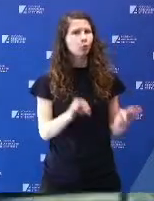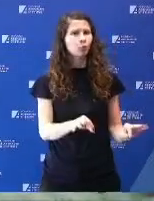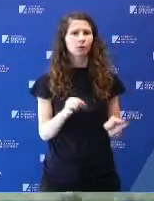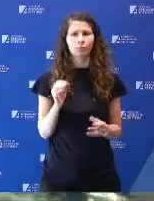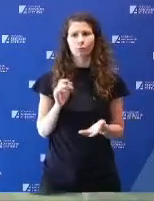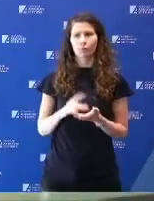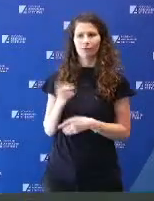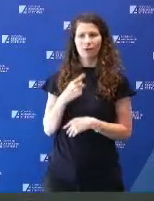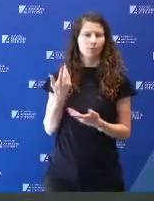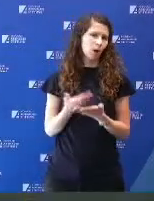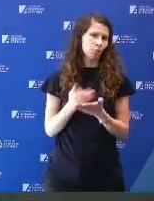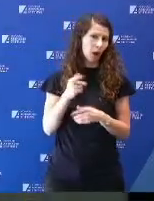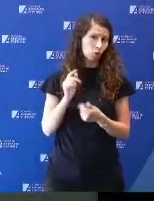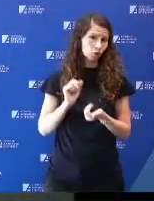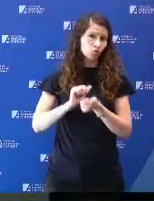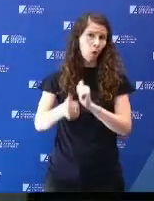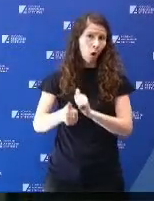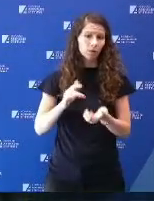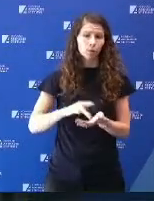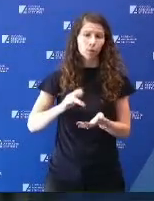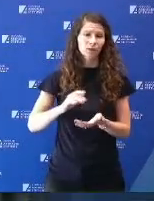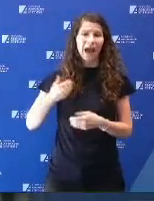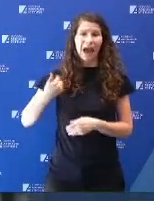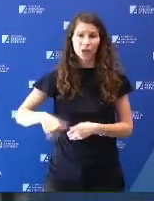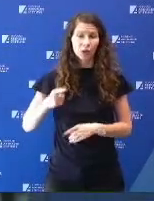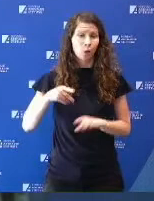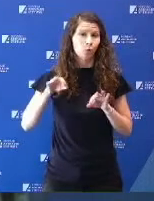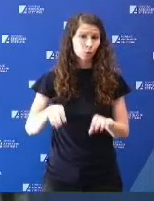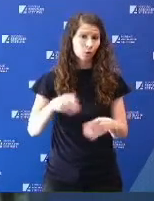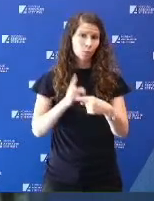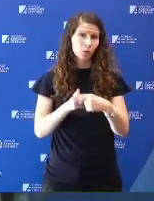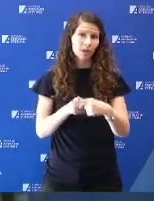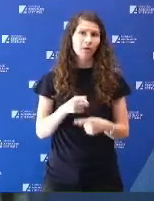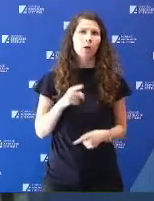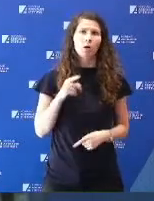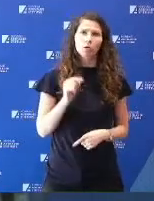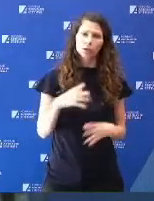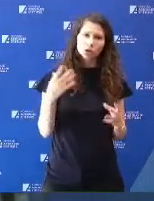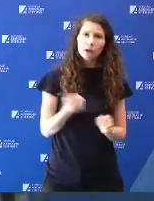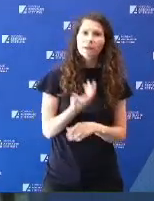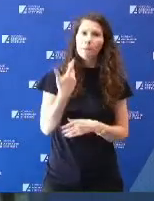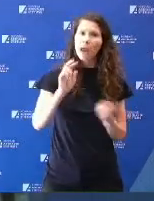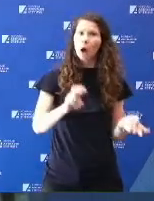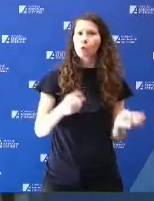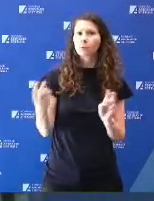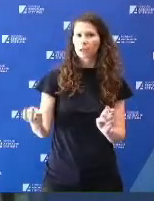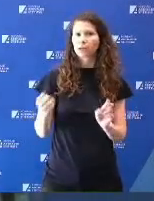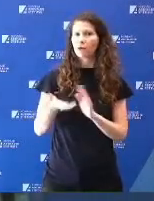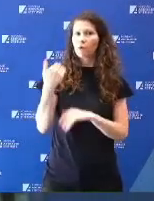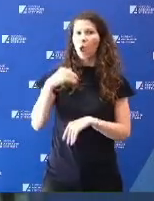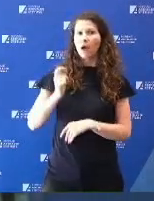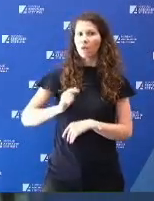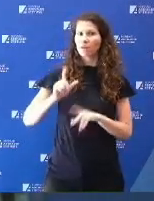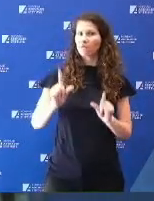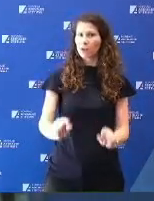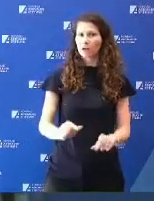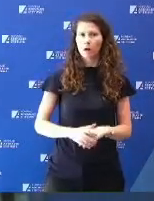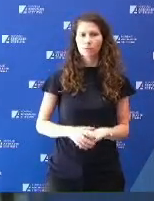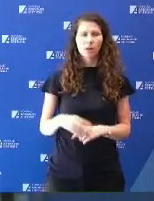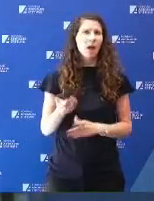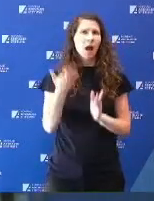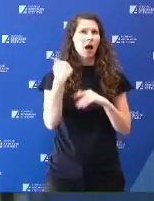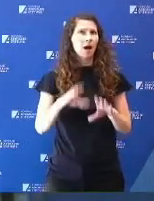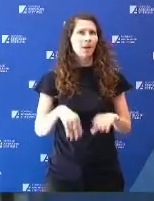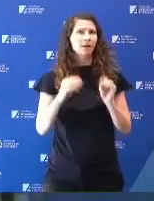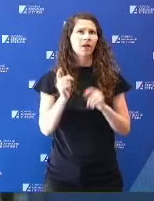was Gutes ist. Und es ist mehr umgesetzt worden, als ich es vielleicht gedacht hätte. Wir wussten ja am Anfang auch noch gar nicht, was würden wir empfehlen. Aber und